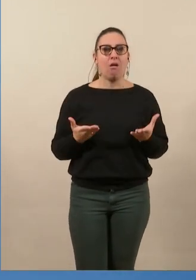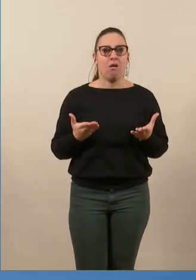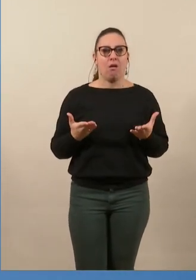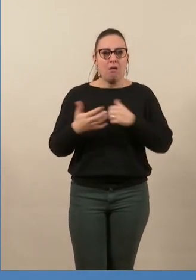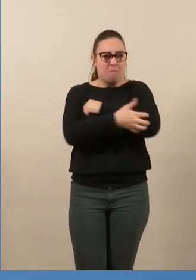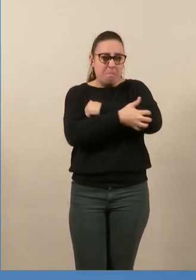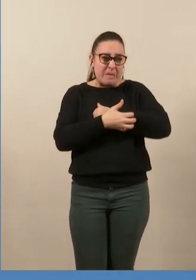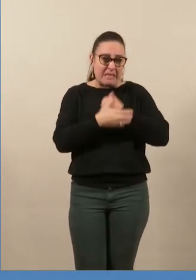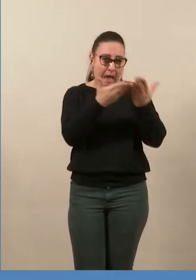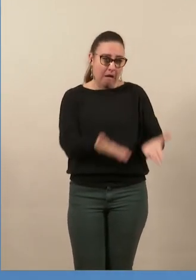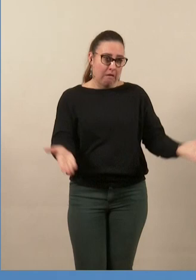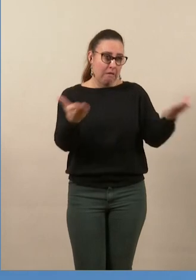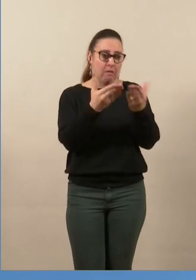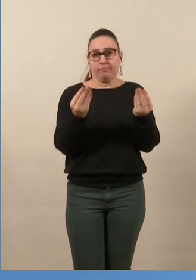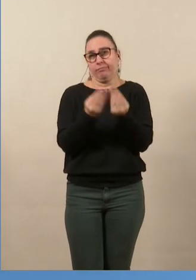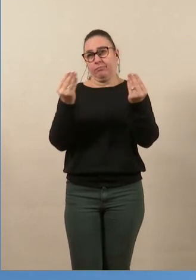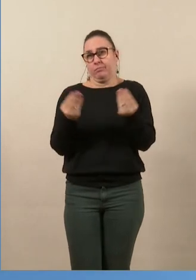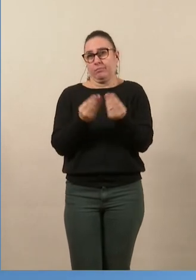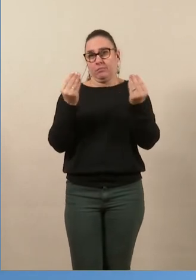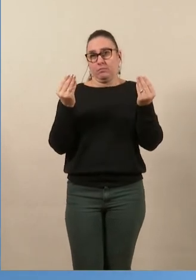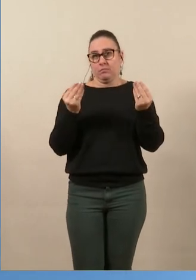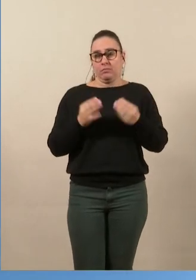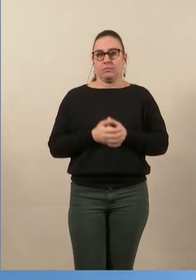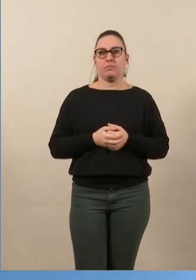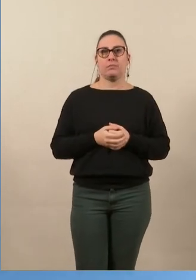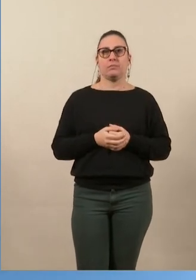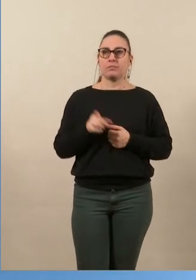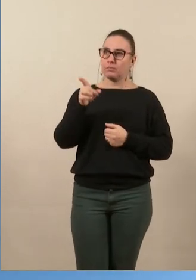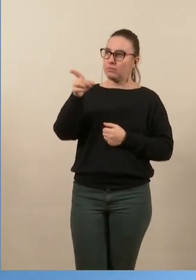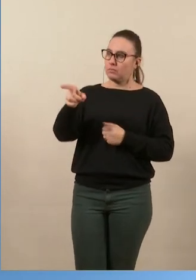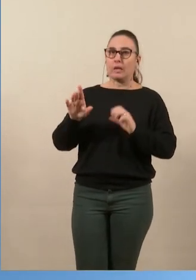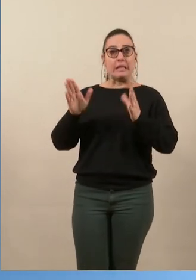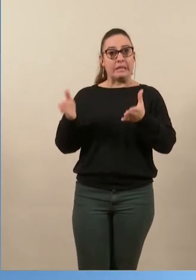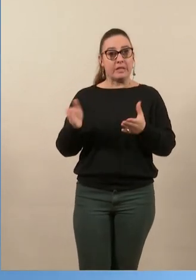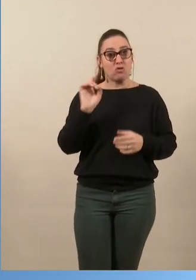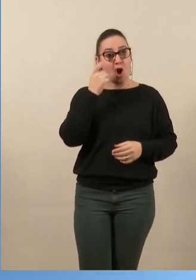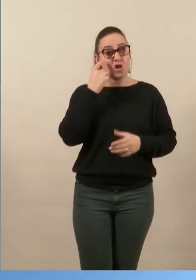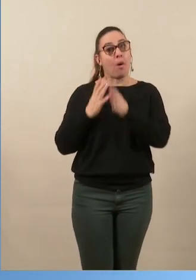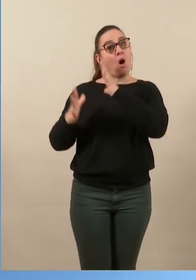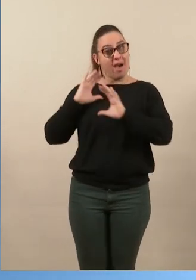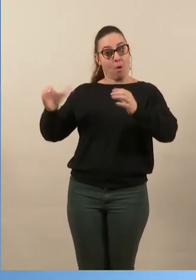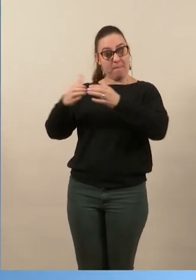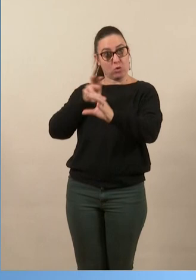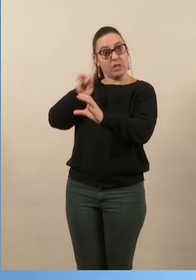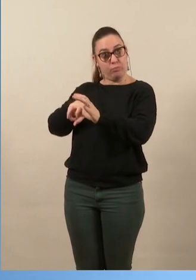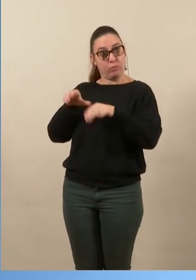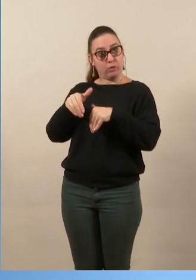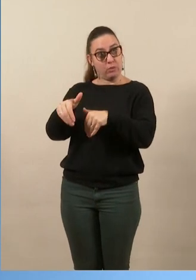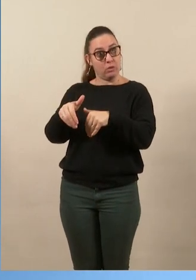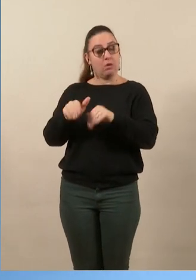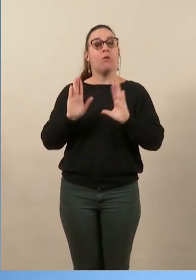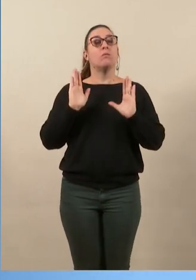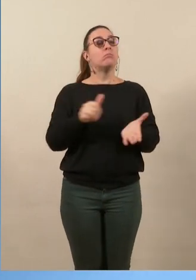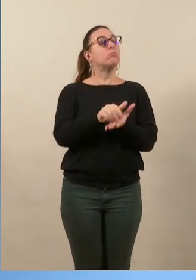misère hélas de ces camps alors vous avez décidé j'apprends à l'époque j'étais toujours dans la majorité pas d'arrêter